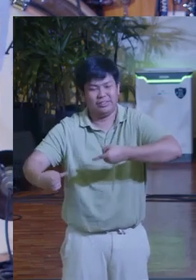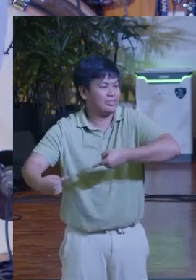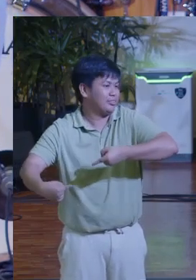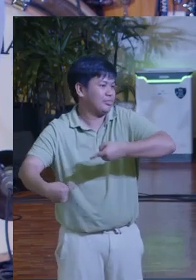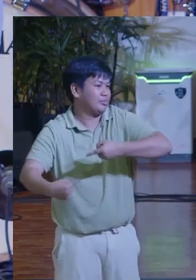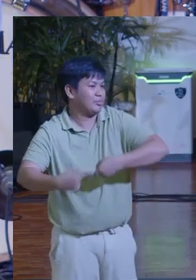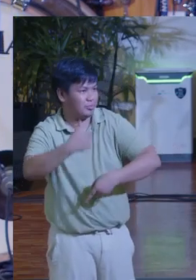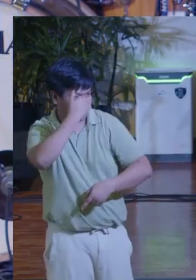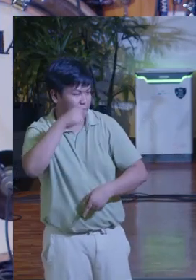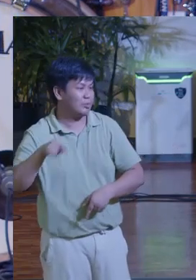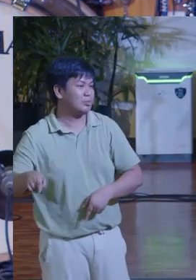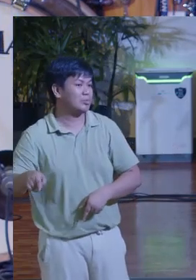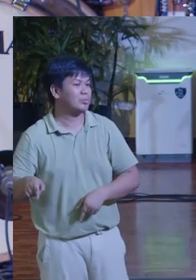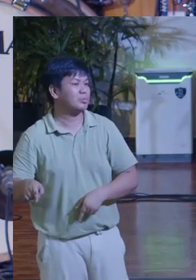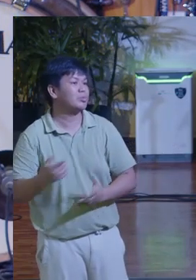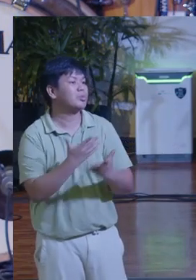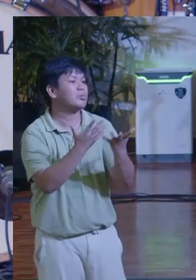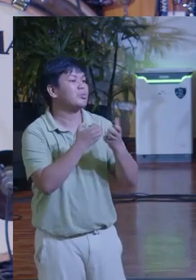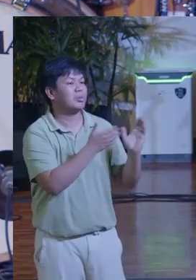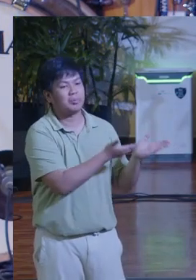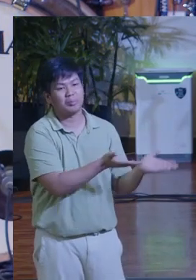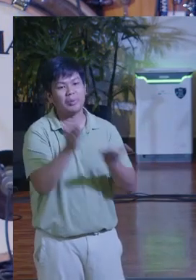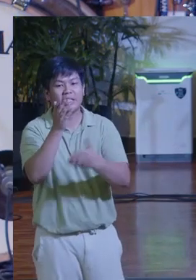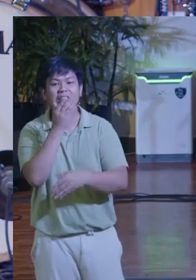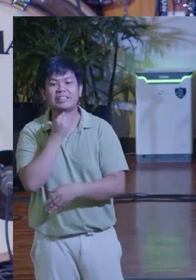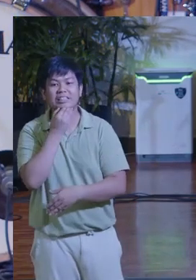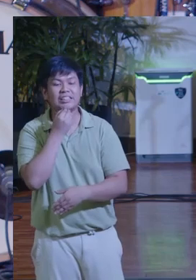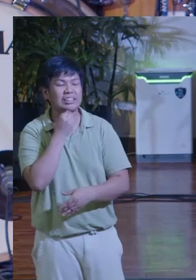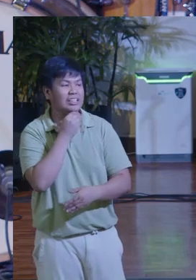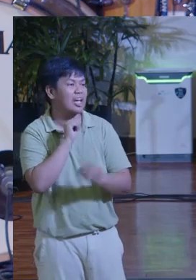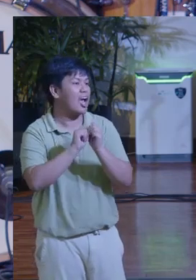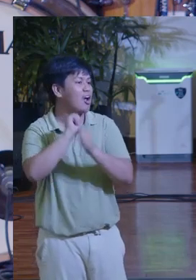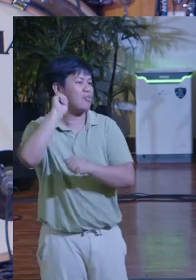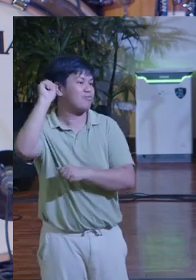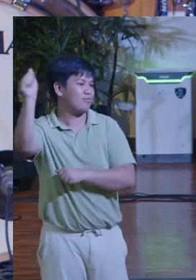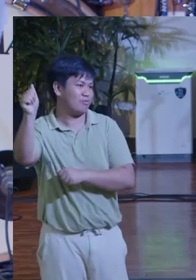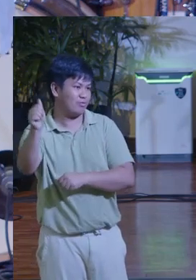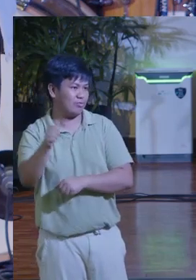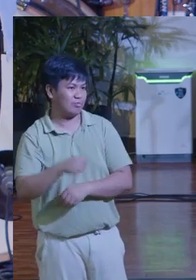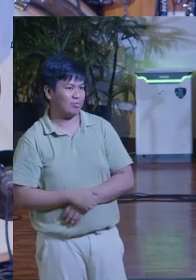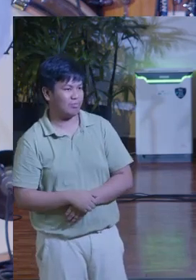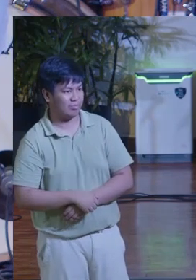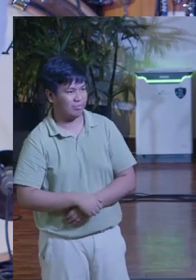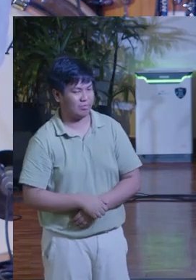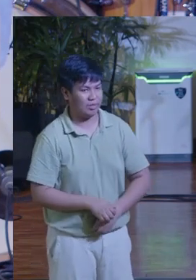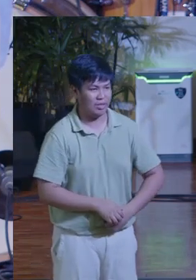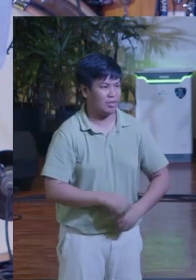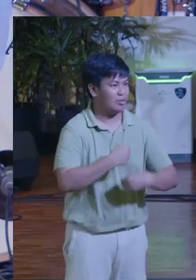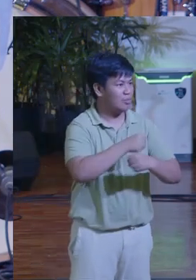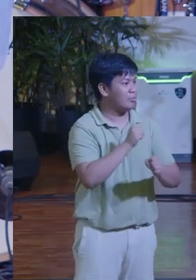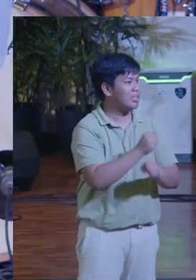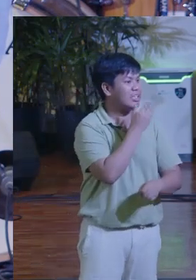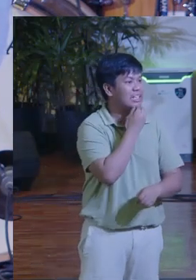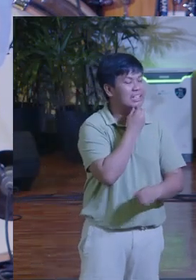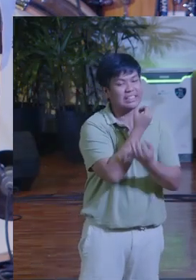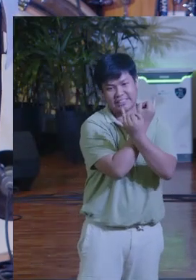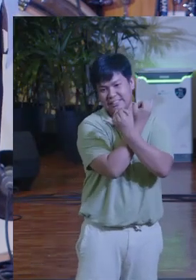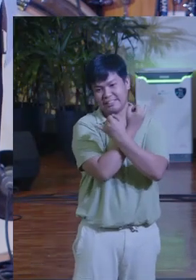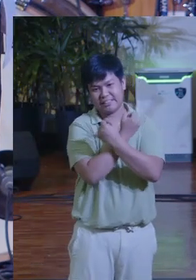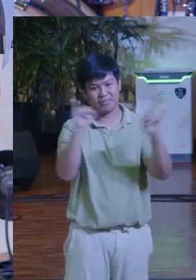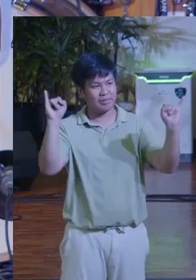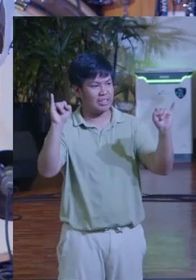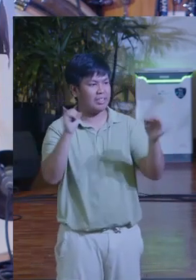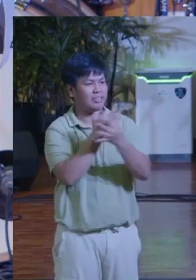panahon, pagbalik ni Moses sa Ehipto upang palayain ang